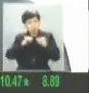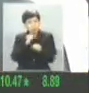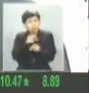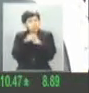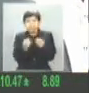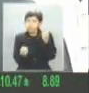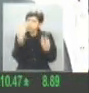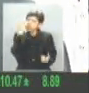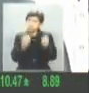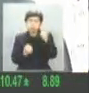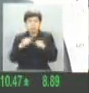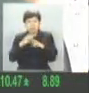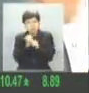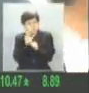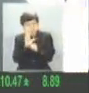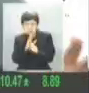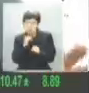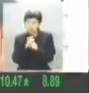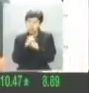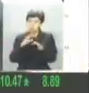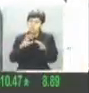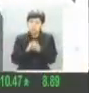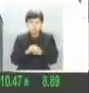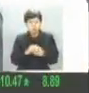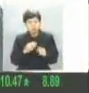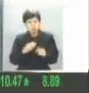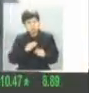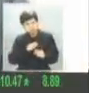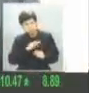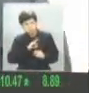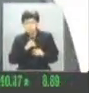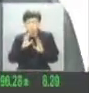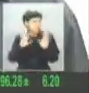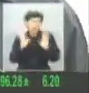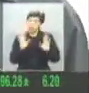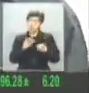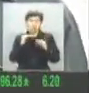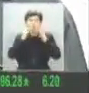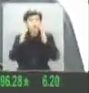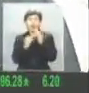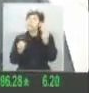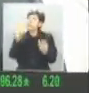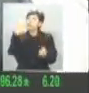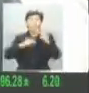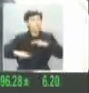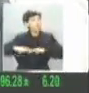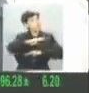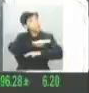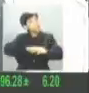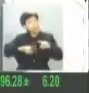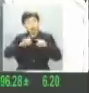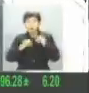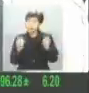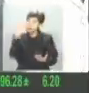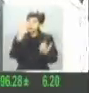วัตถุมงคลไม่ได้สร้างอะไรที่เป็นถาวรวัตถุเป็นวัดป่าจริงๆครับมานี่ก็ลอกอะไรนี่เยอะแยะ